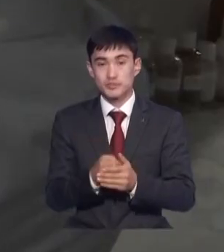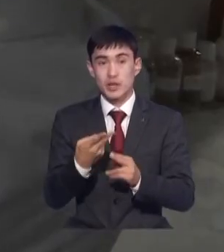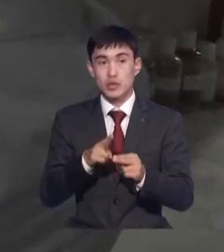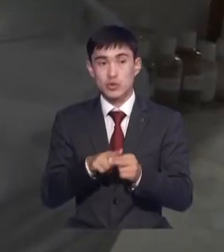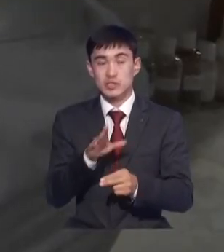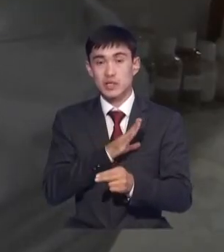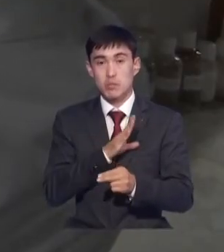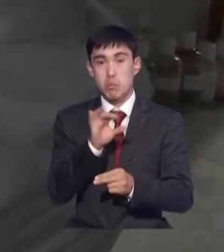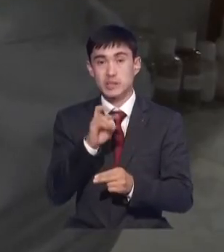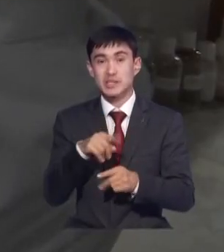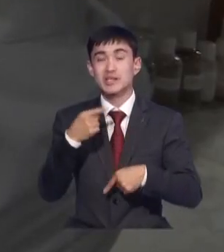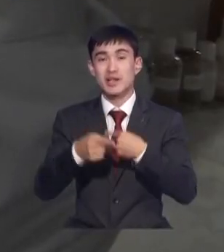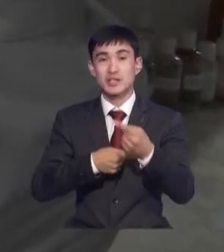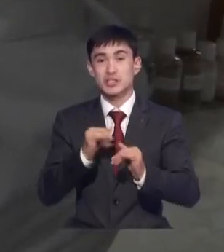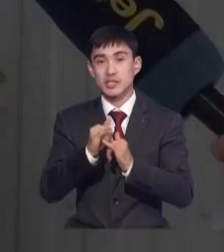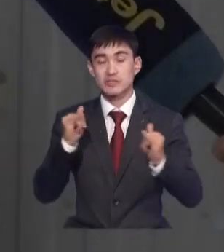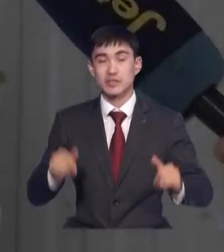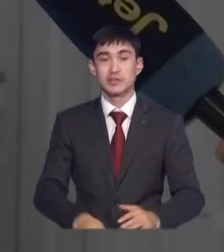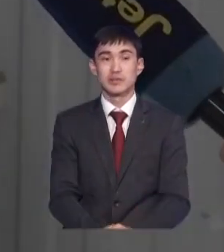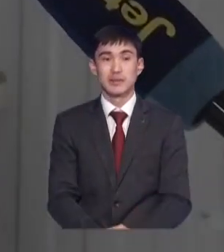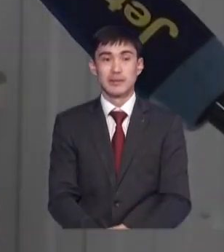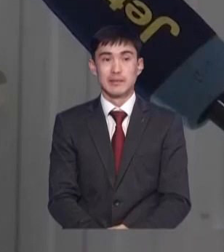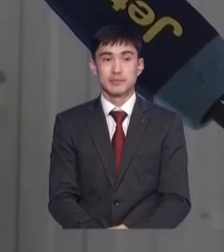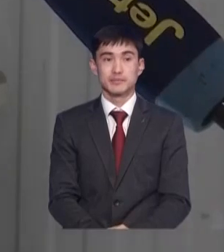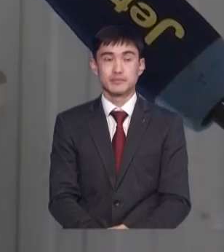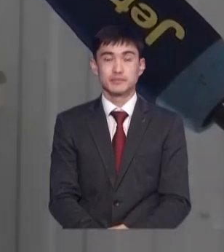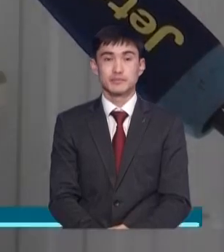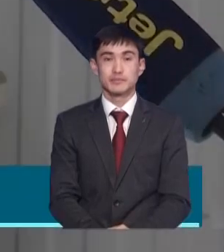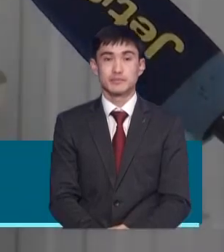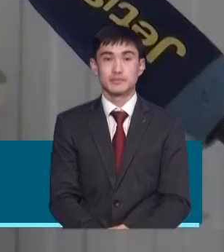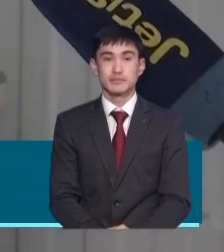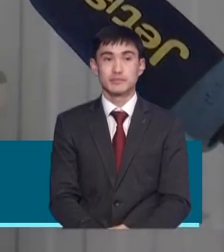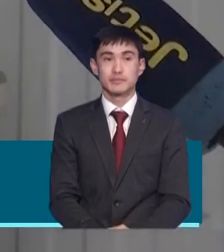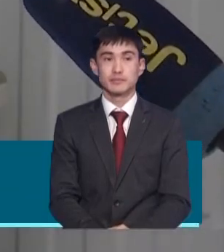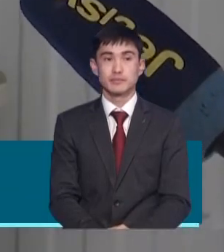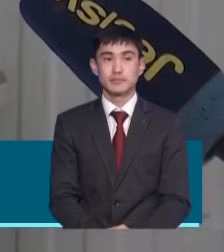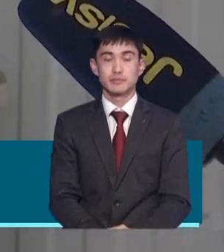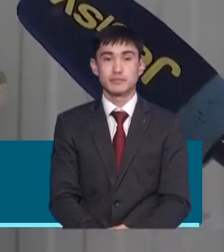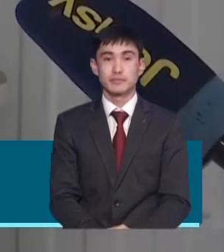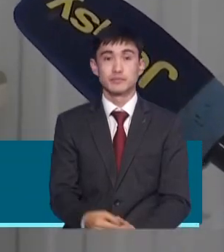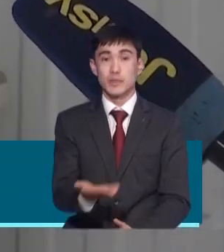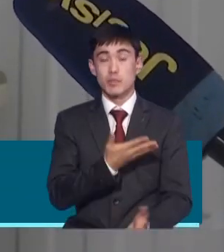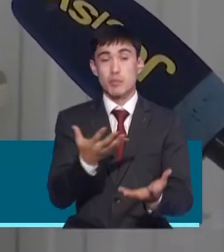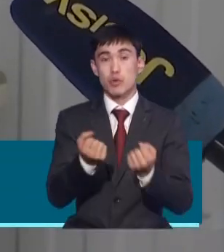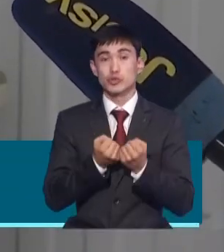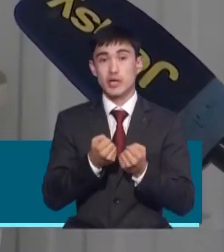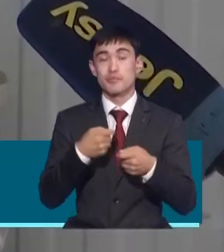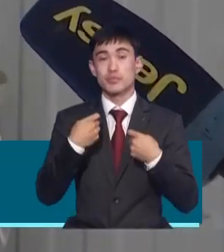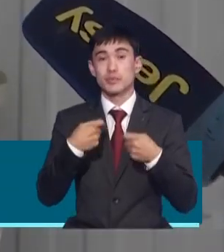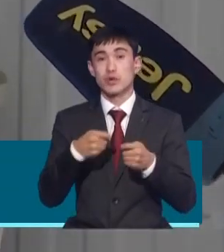которая стала базой для дальнейшего развития. Мы получаем техзадания от наших торговых представителей, от наших